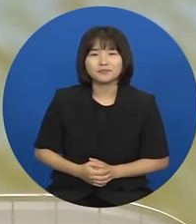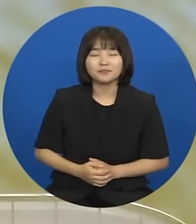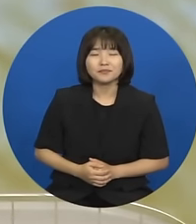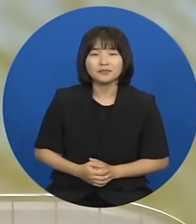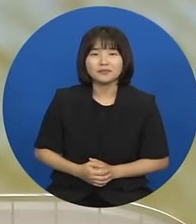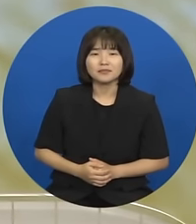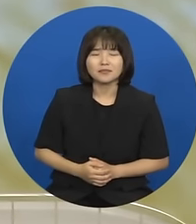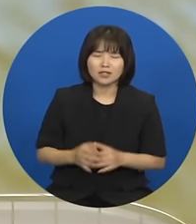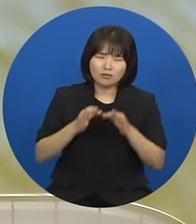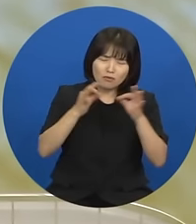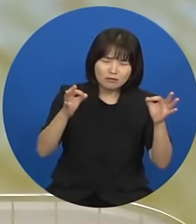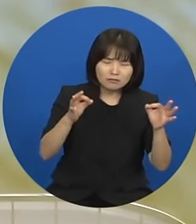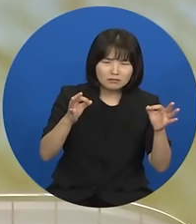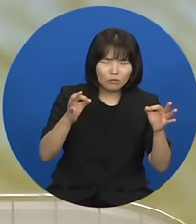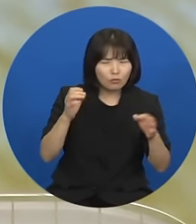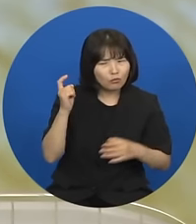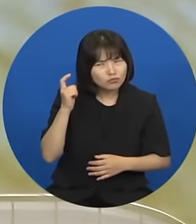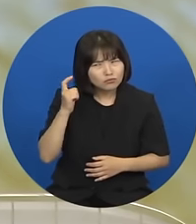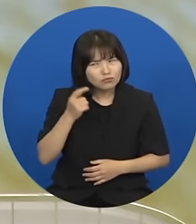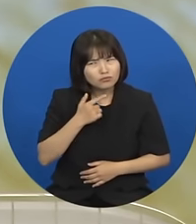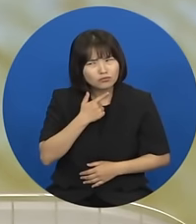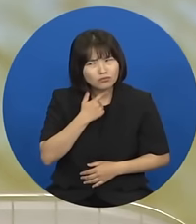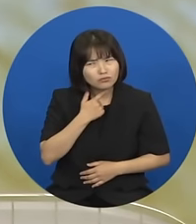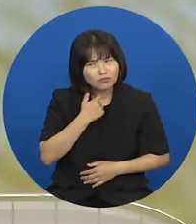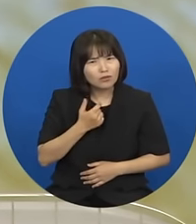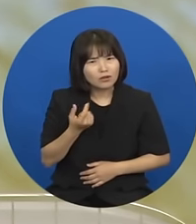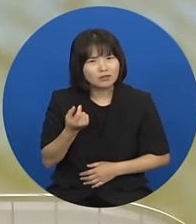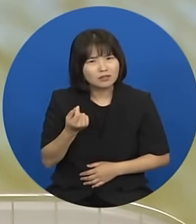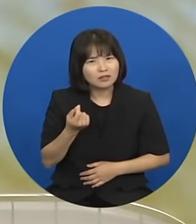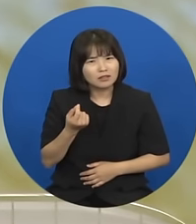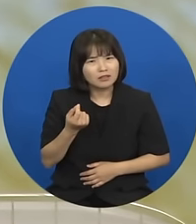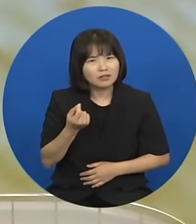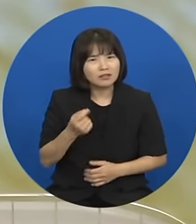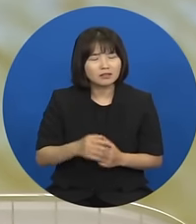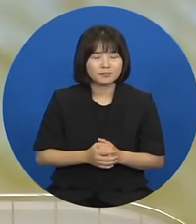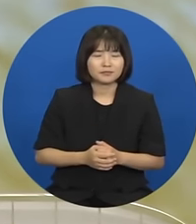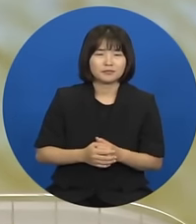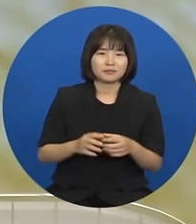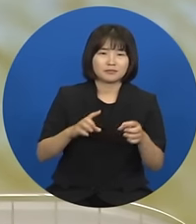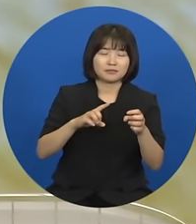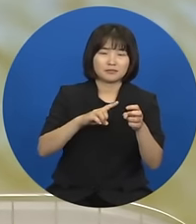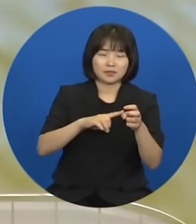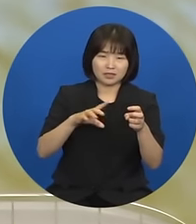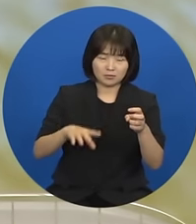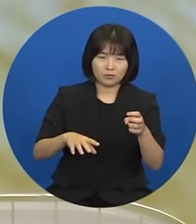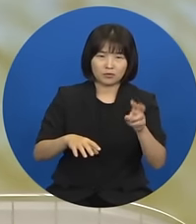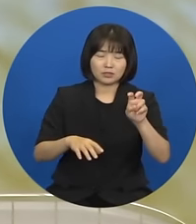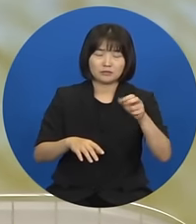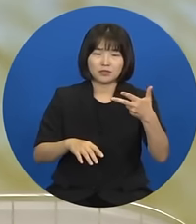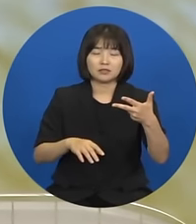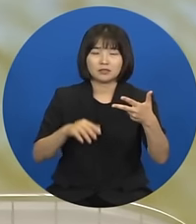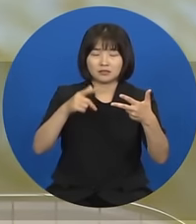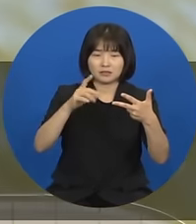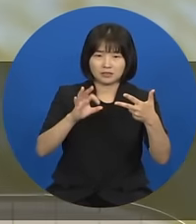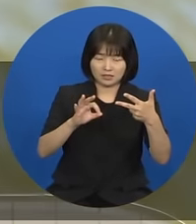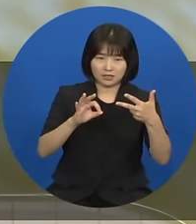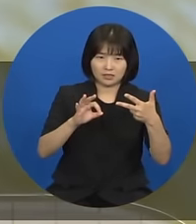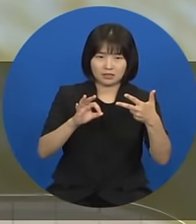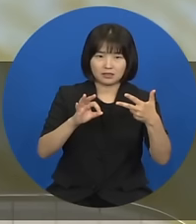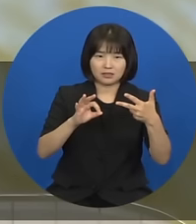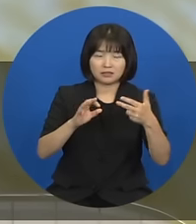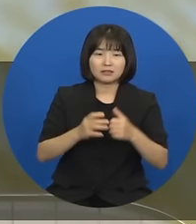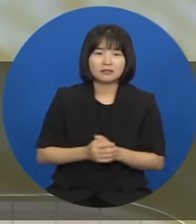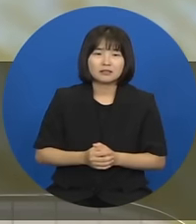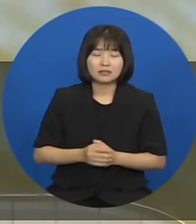이 외침 어디서 들어보지 않으셨습니까? 바로 마태복음 27장 46절에서 십자가에